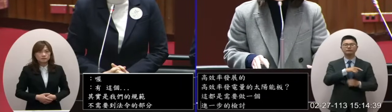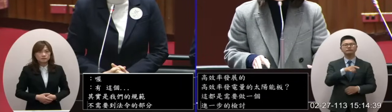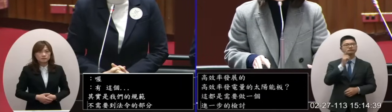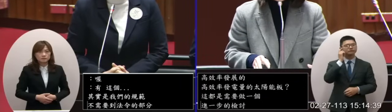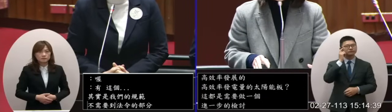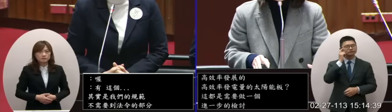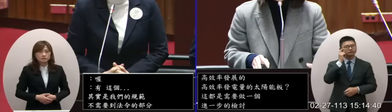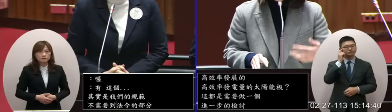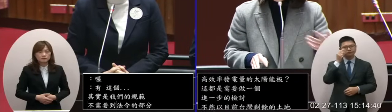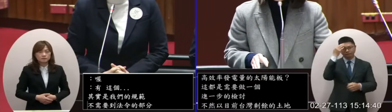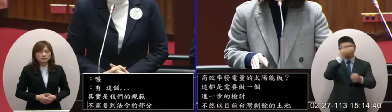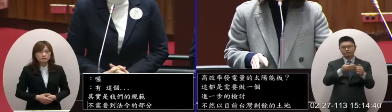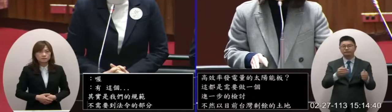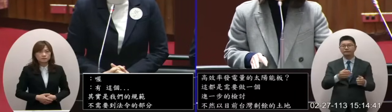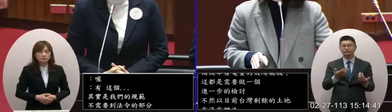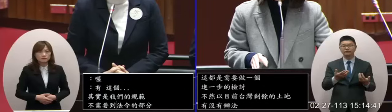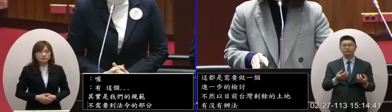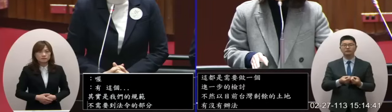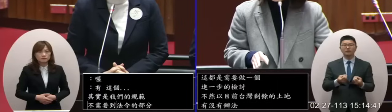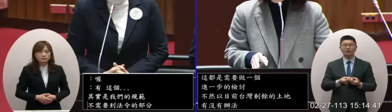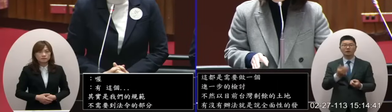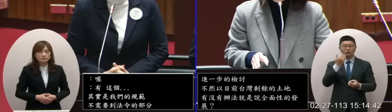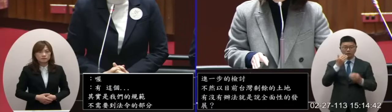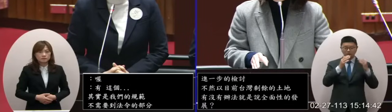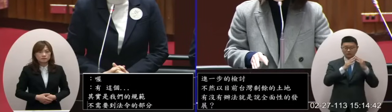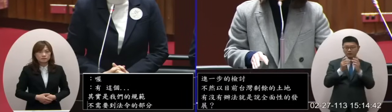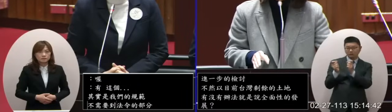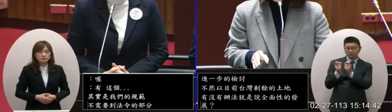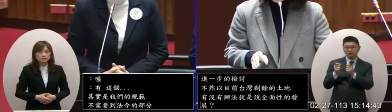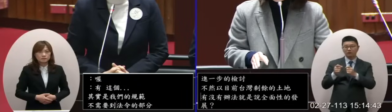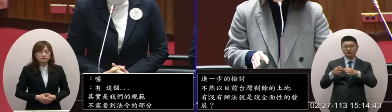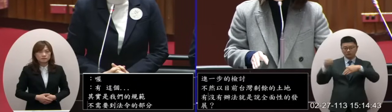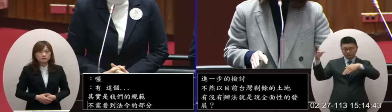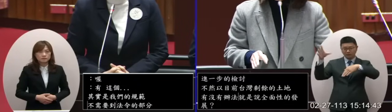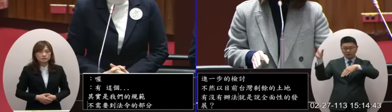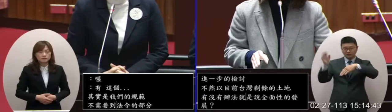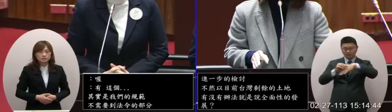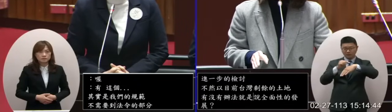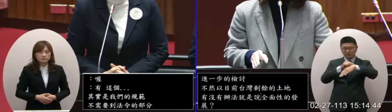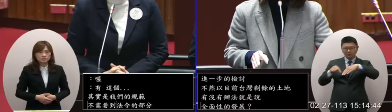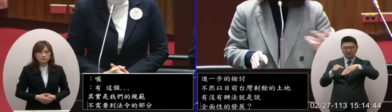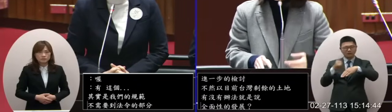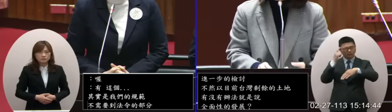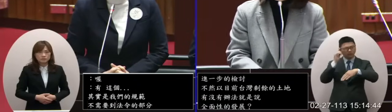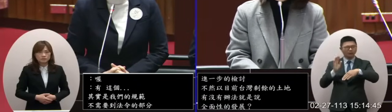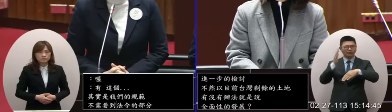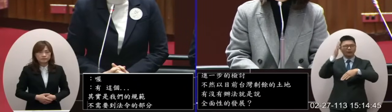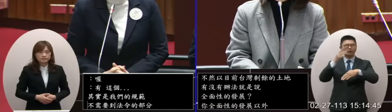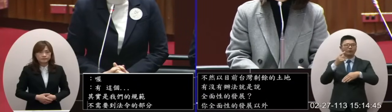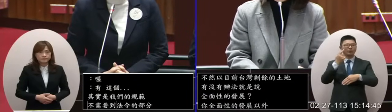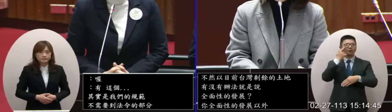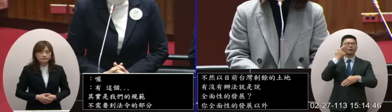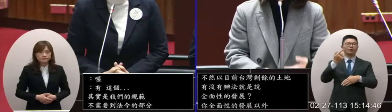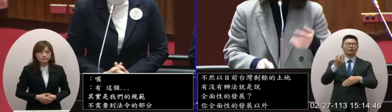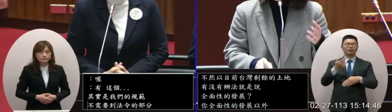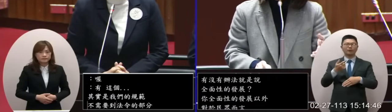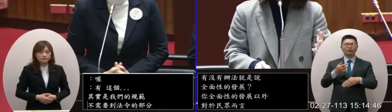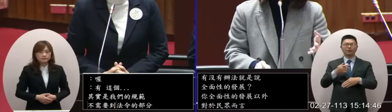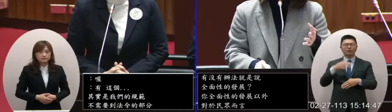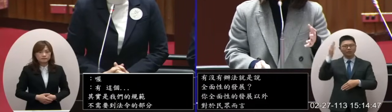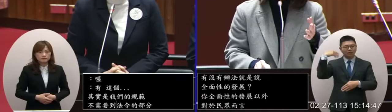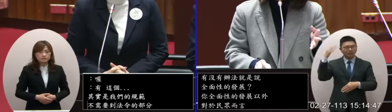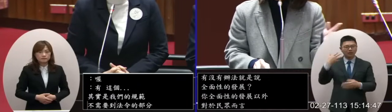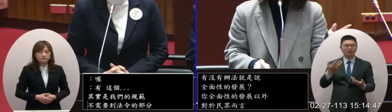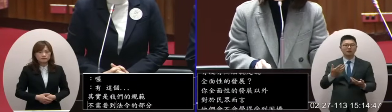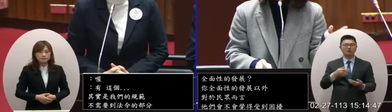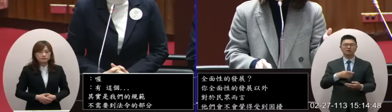会不会觉得受到困扰？因为太阳能板在旁边很热嘛，很亮嘛，这都是一种邪恶的设施嘛。那民